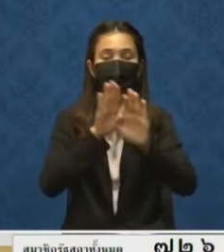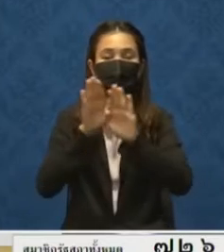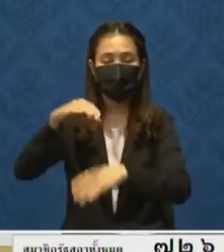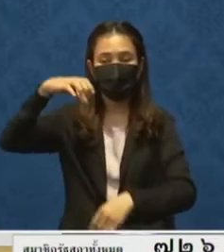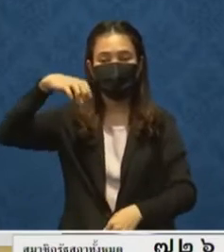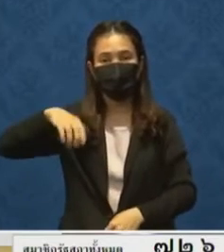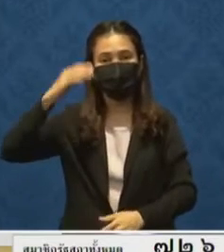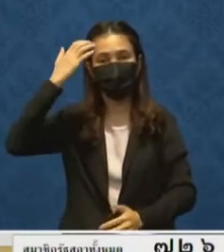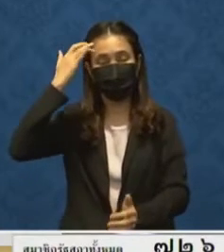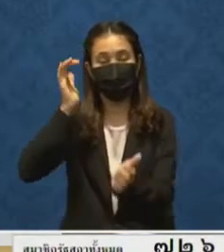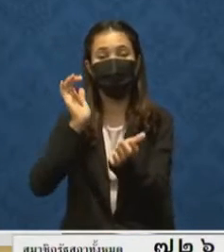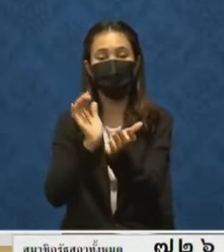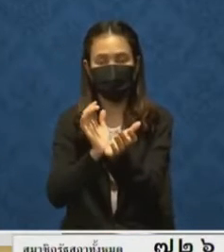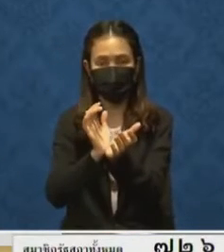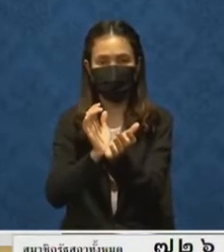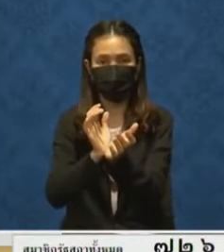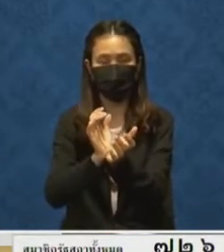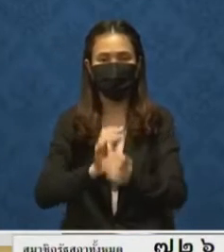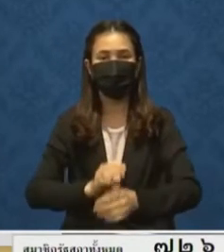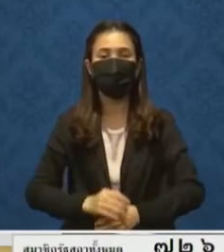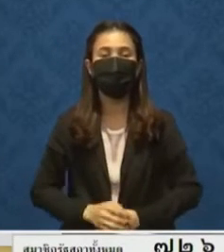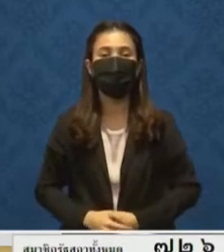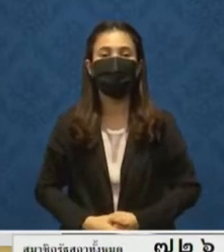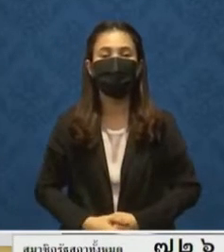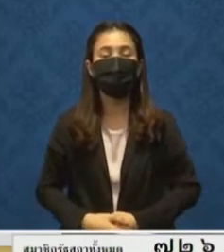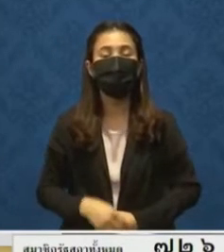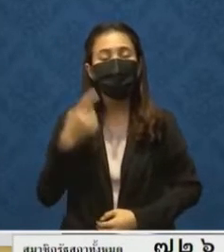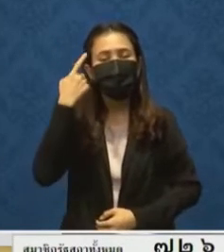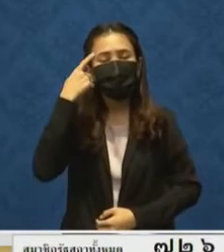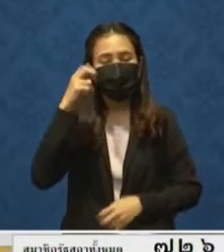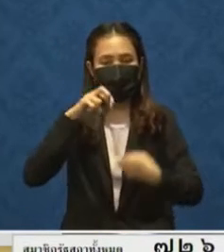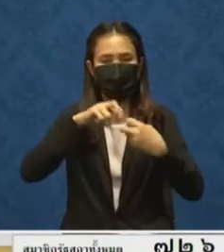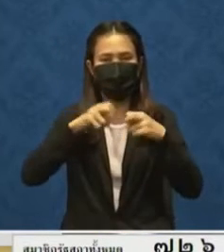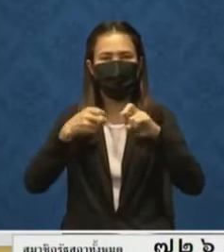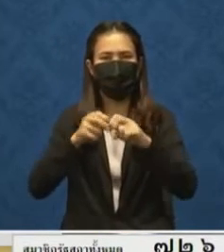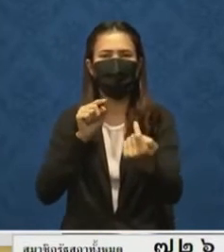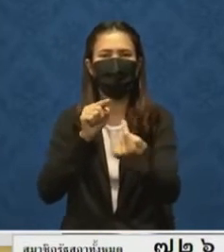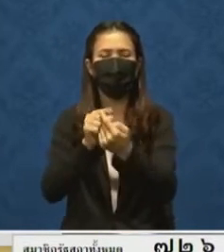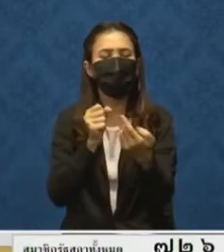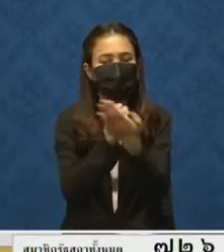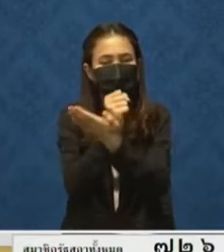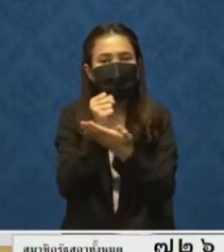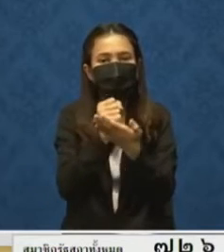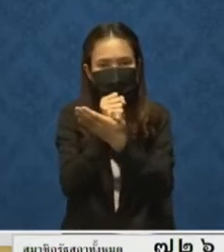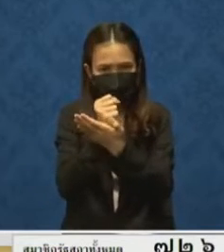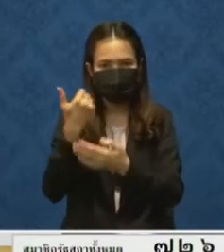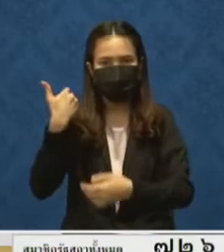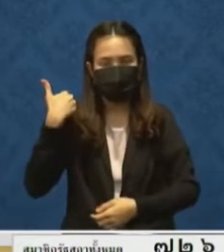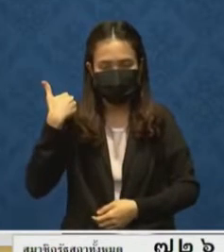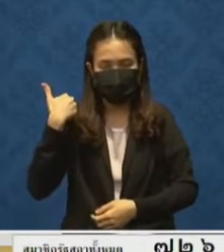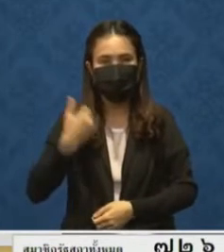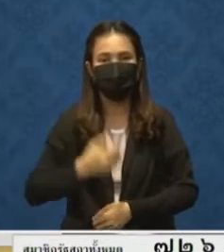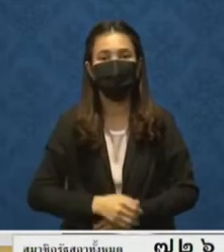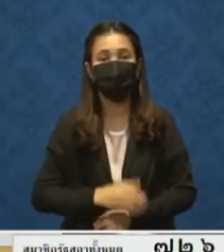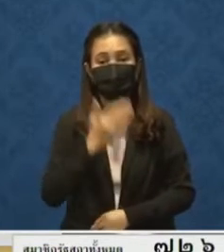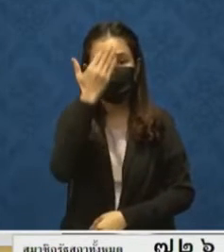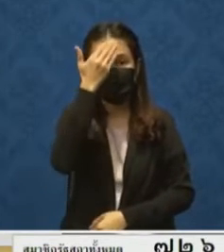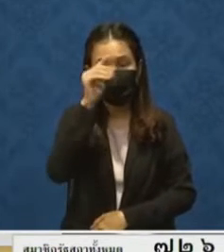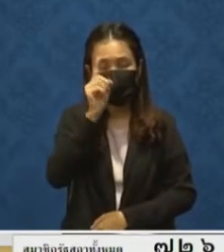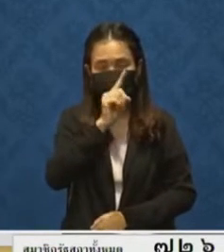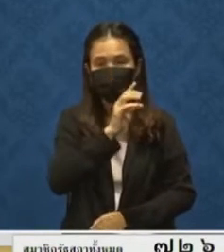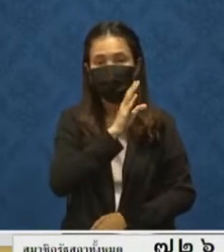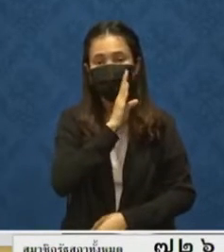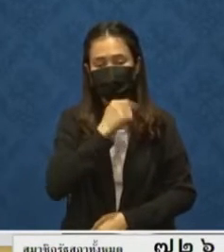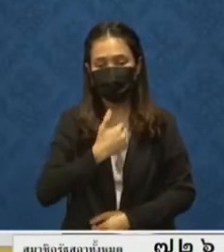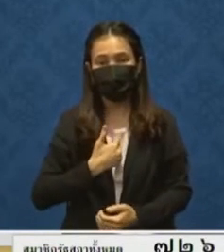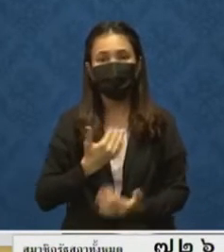บวดแห่งชาติว่าน่าจะมีปัญหาเรื่องเกี่ยวกัยาศศิิดด้วยเพะว่าตอนนี้ถ้